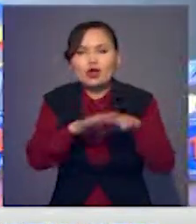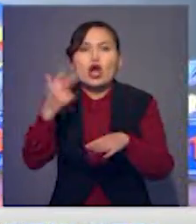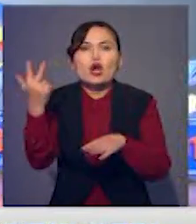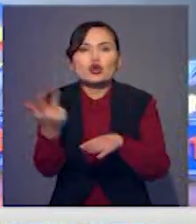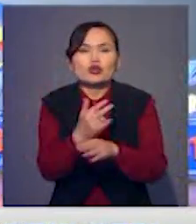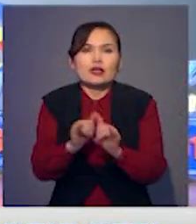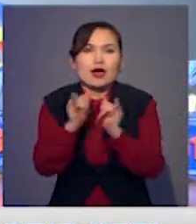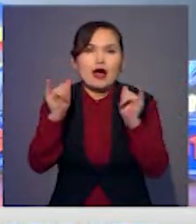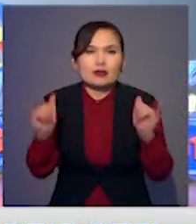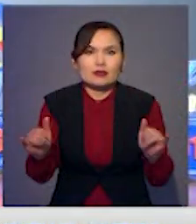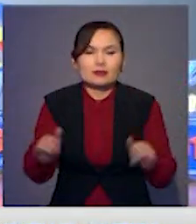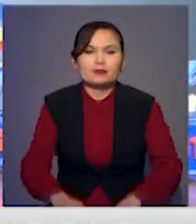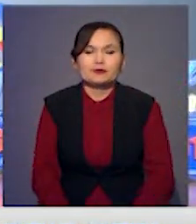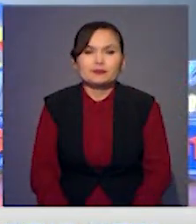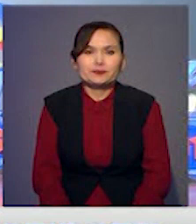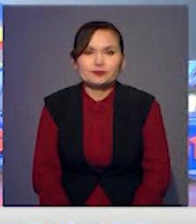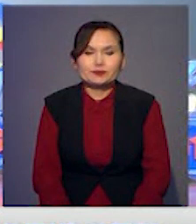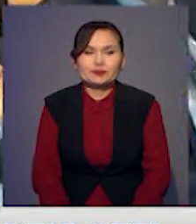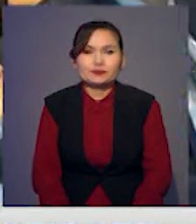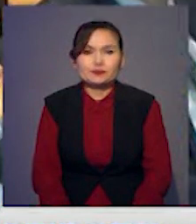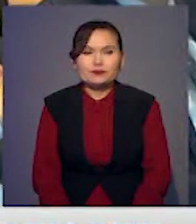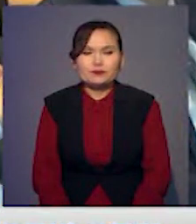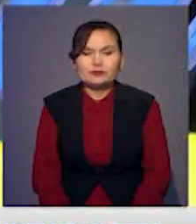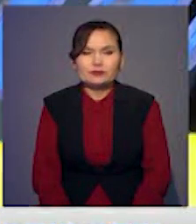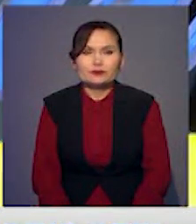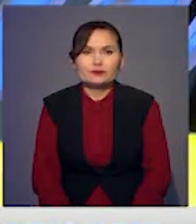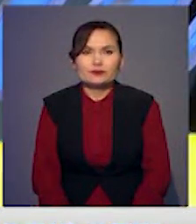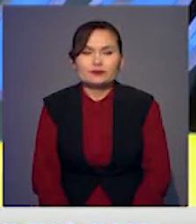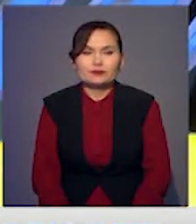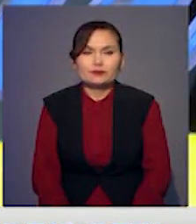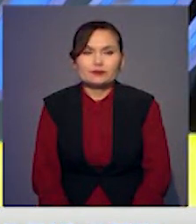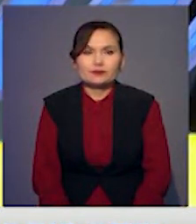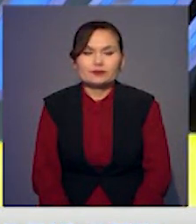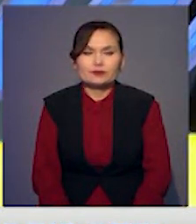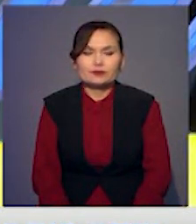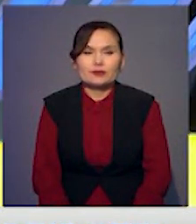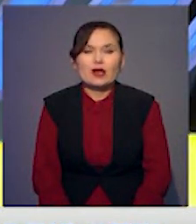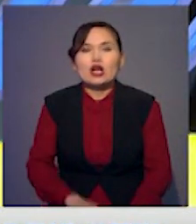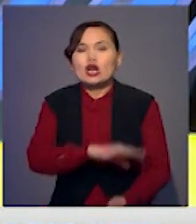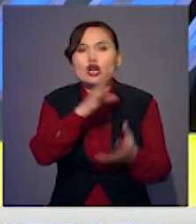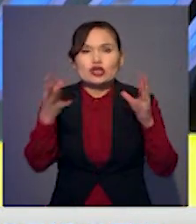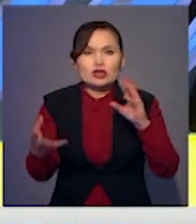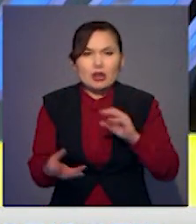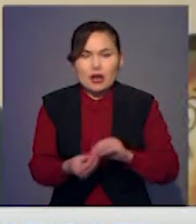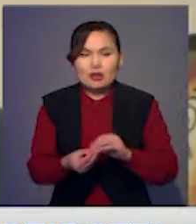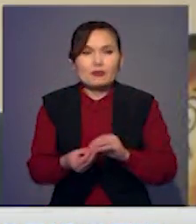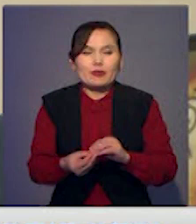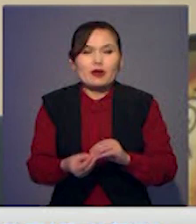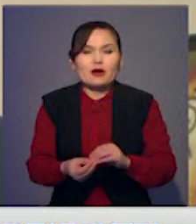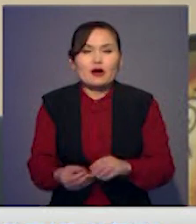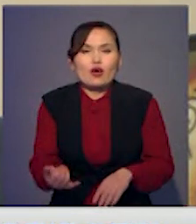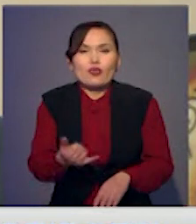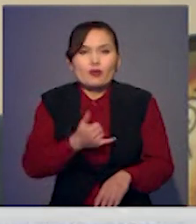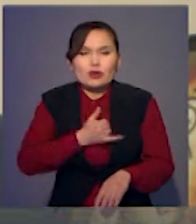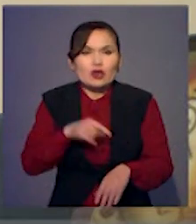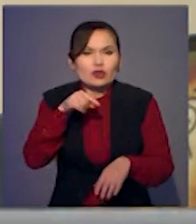есеге артты. Жалпы қазір сезімім өте керемет. Телемост